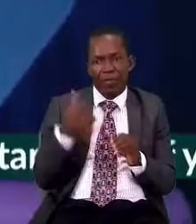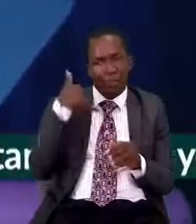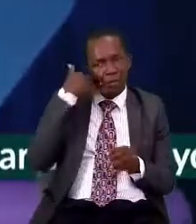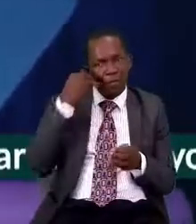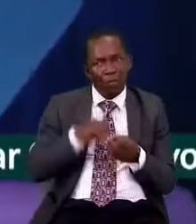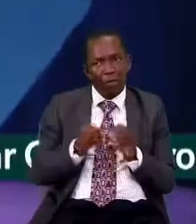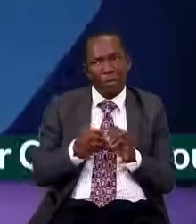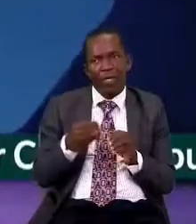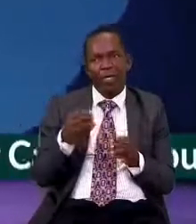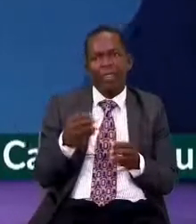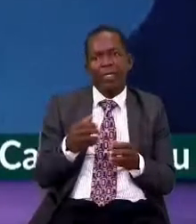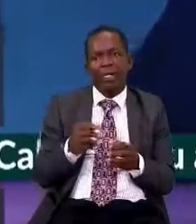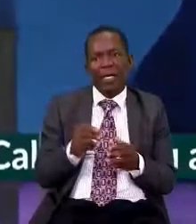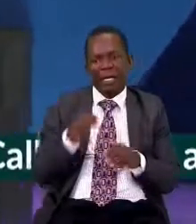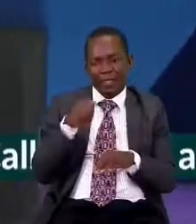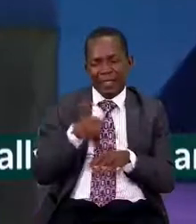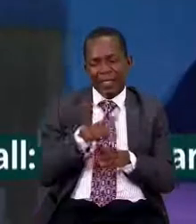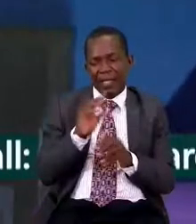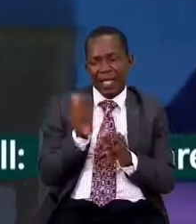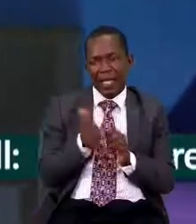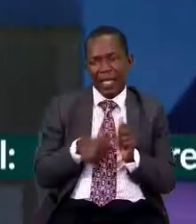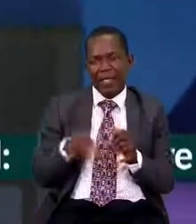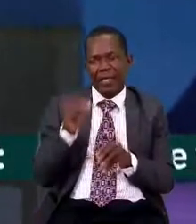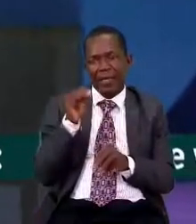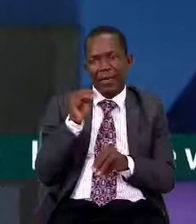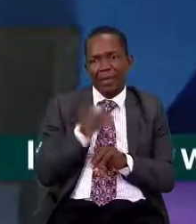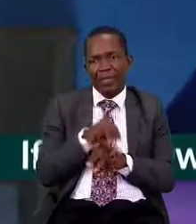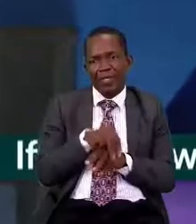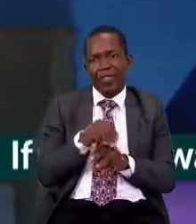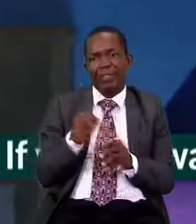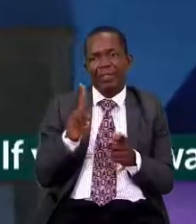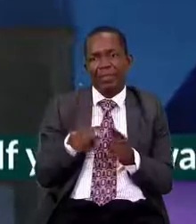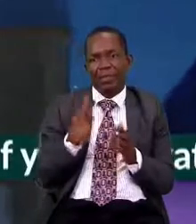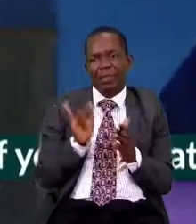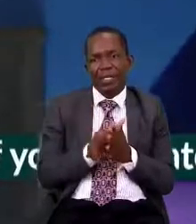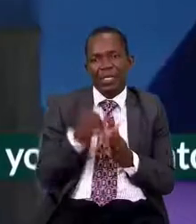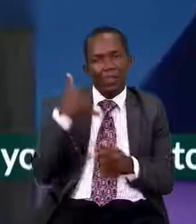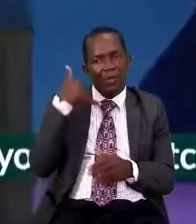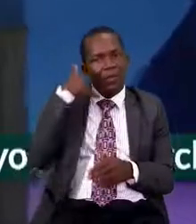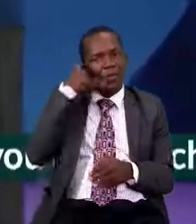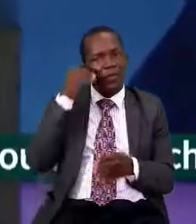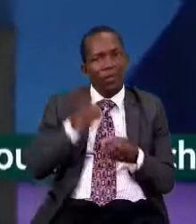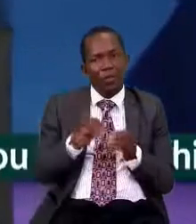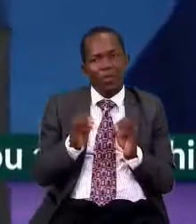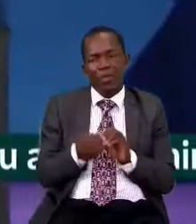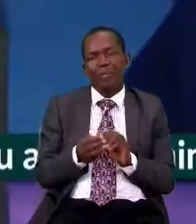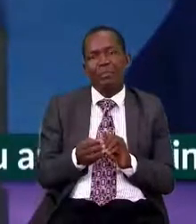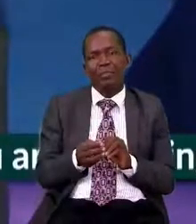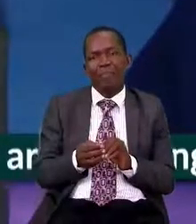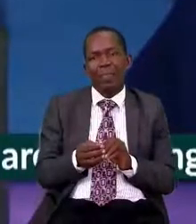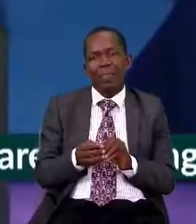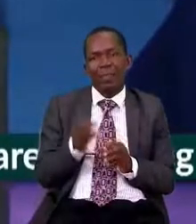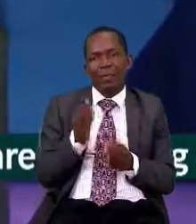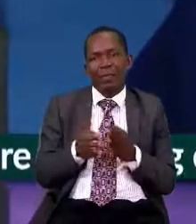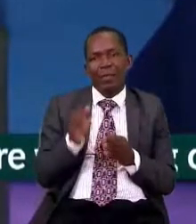vous êtes à la radio, que ce soit sur les réseaux sociaux, sur YouTube, Instagram, écrivez ce numéro